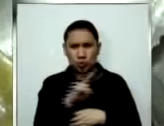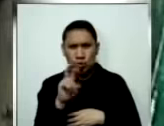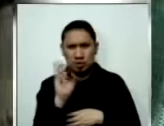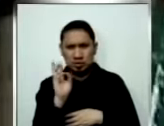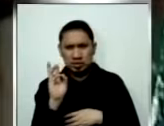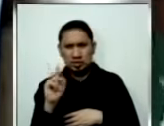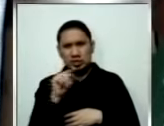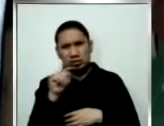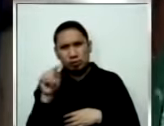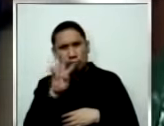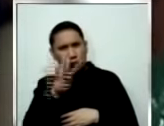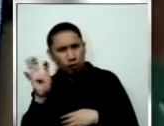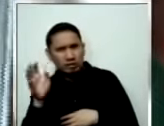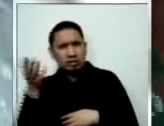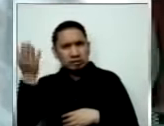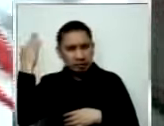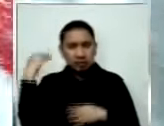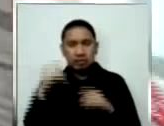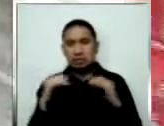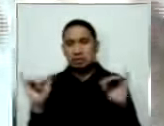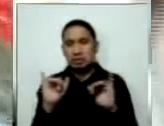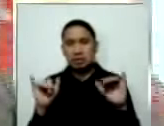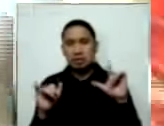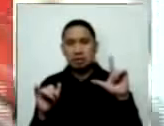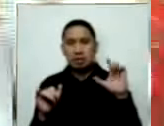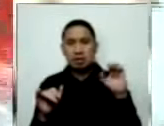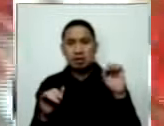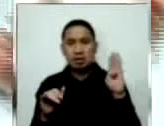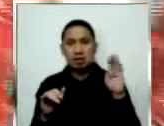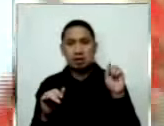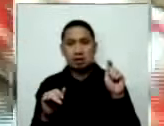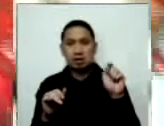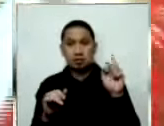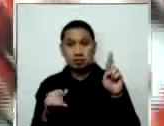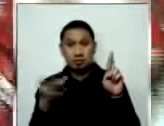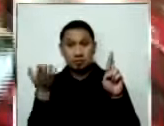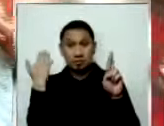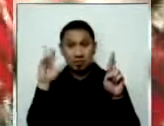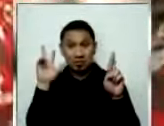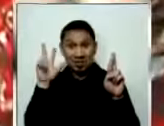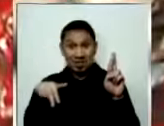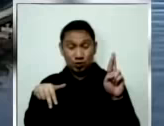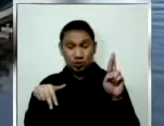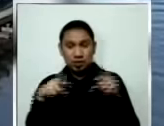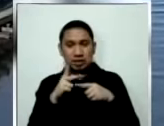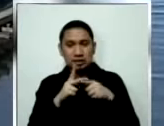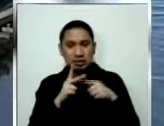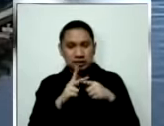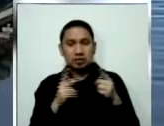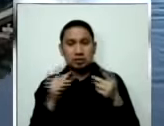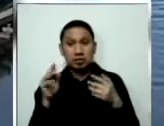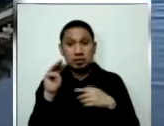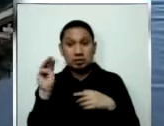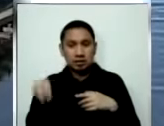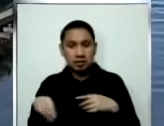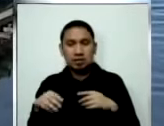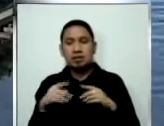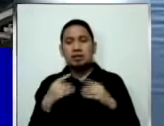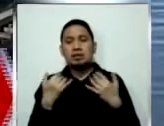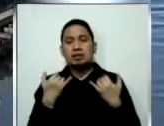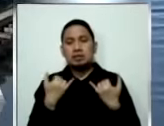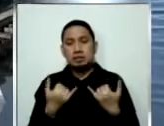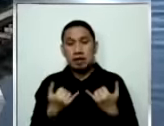pesos. Gayon din ang lobster na kadalasan ay nabebenta ng 3,000 kada kilo sa Metro Manila. Sa ngayon, napipilitang pumalaot